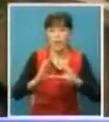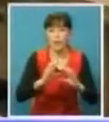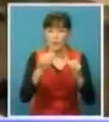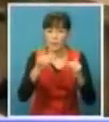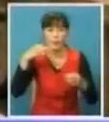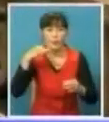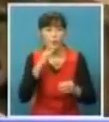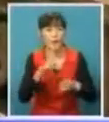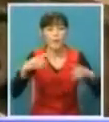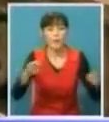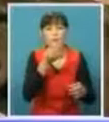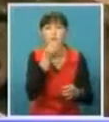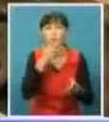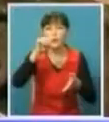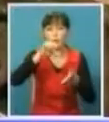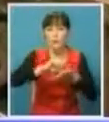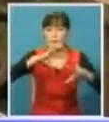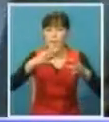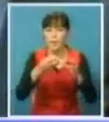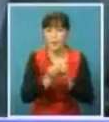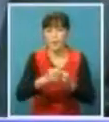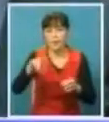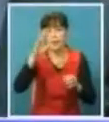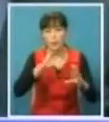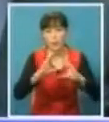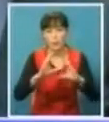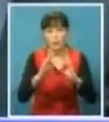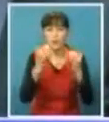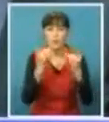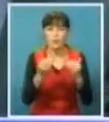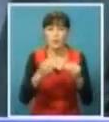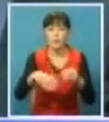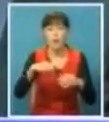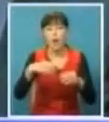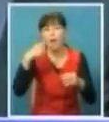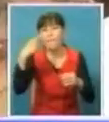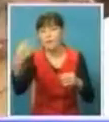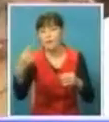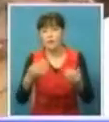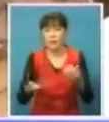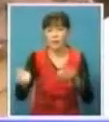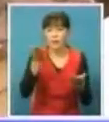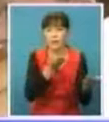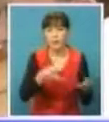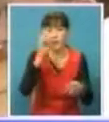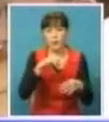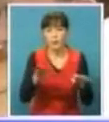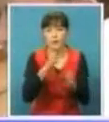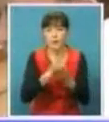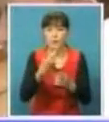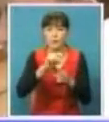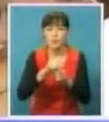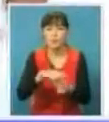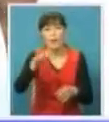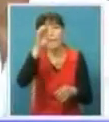академиясы көптеген өзге ұлт өкілдерінің басын біріктіріп отырған білім ошағы. Бүгінде мұнда шекарасып шеттен кеп білім алушылар да бар. Сондықтан мемлекеттік